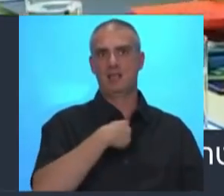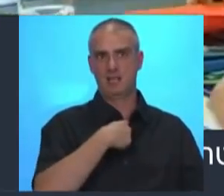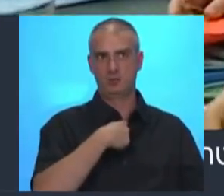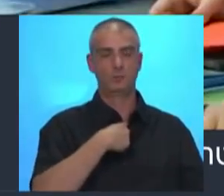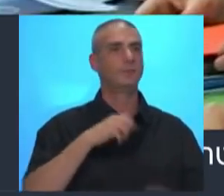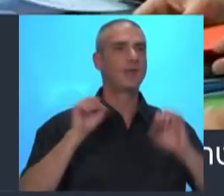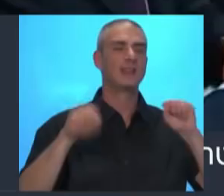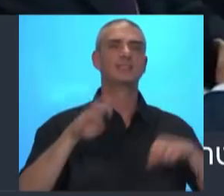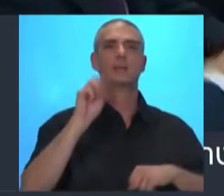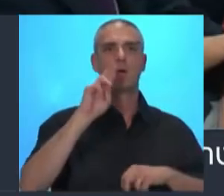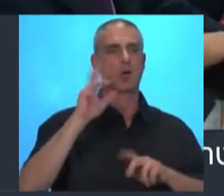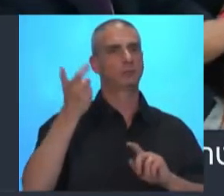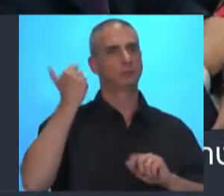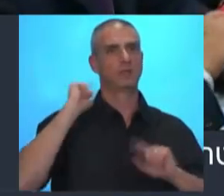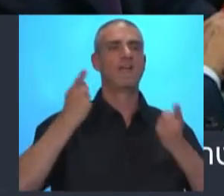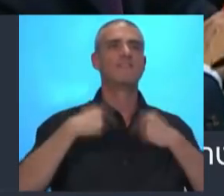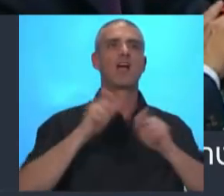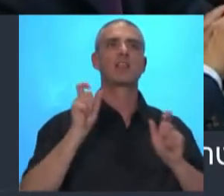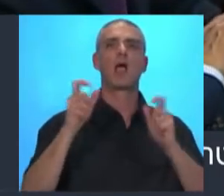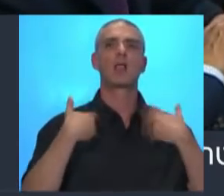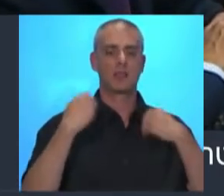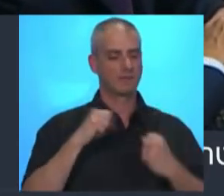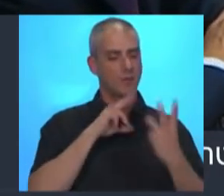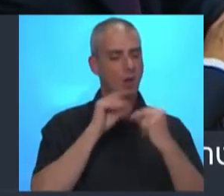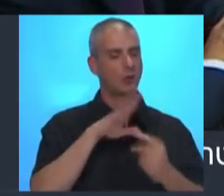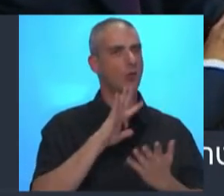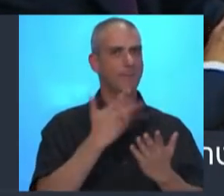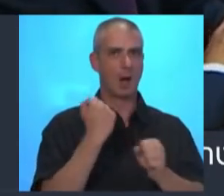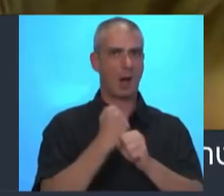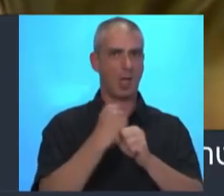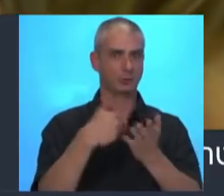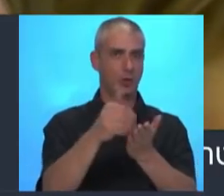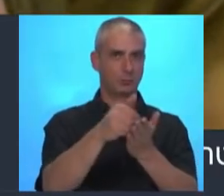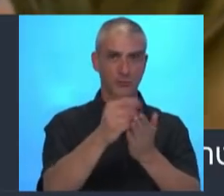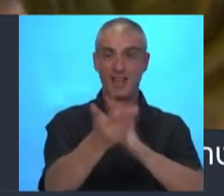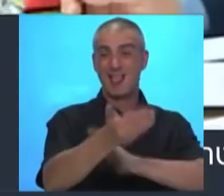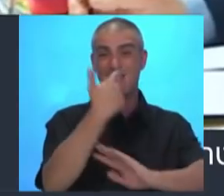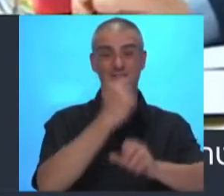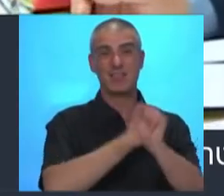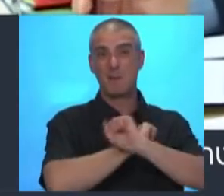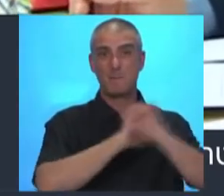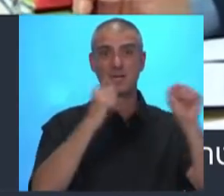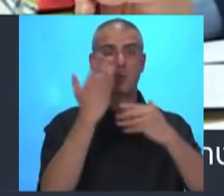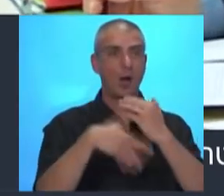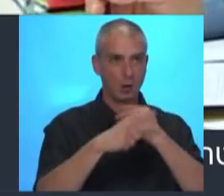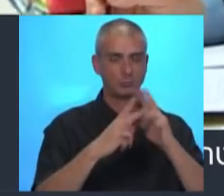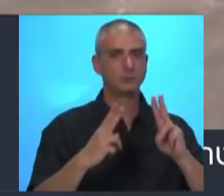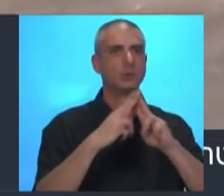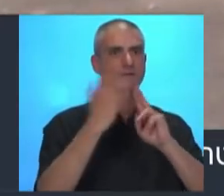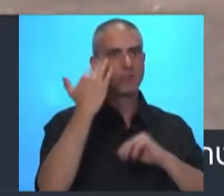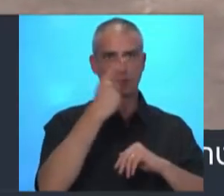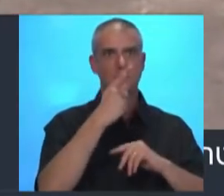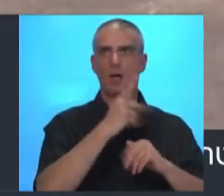הנשיא מקרון כינס אמש את ועדת ההגנה והביטחון לדון בצעדים הבאים. עוד לפני הפיגוע האחרון, צרפת הייתה